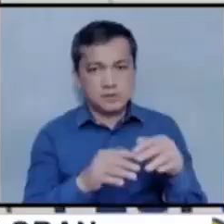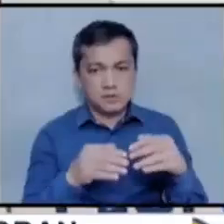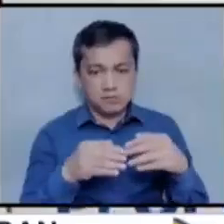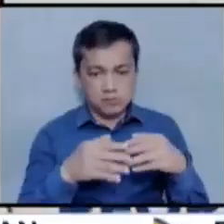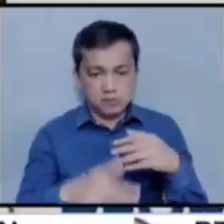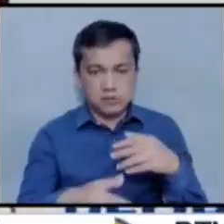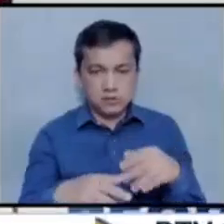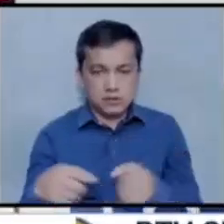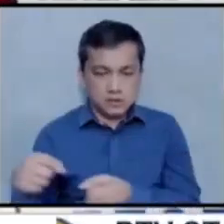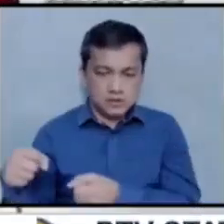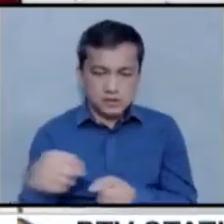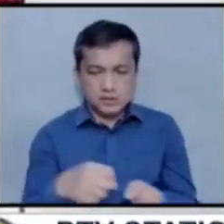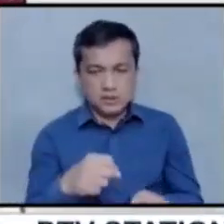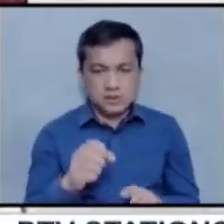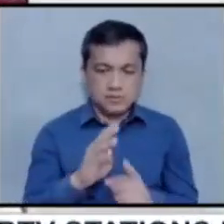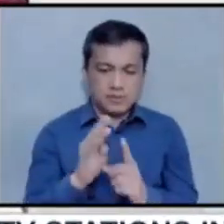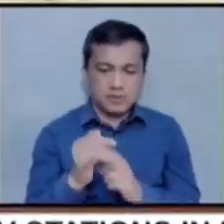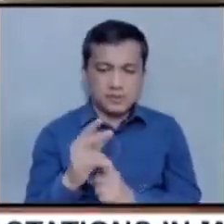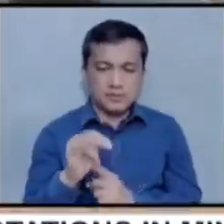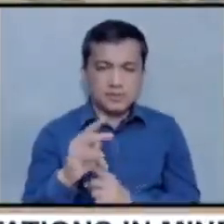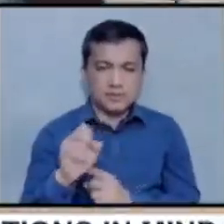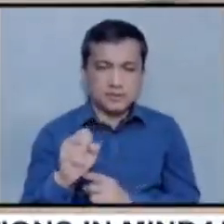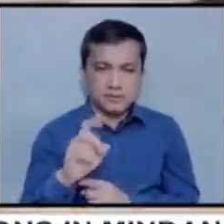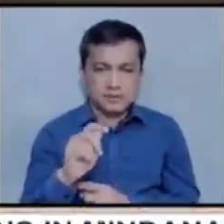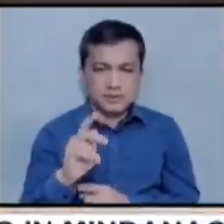Barangay Manipis, Talisay City, Cebu.